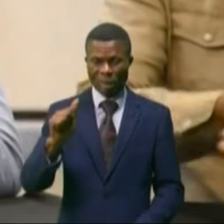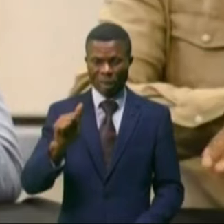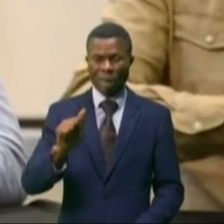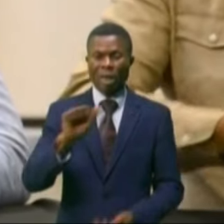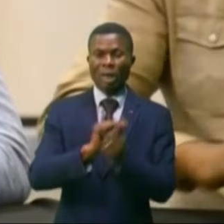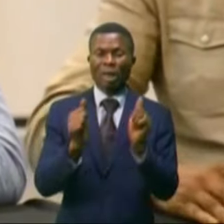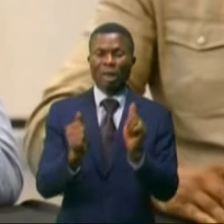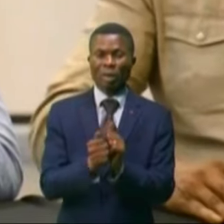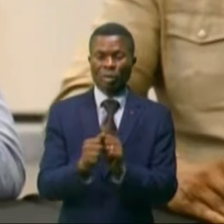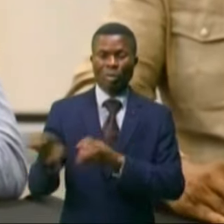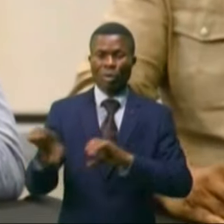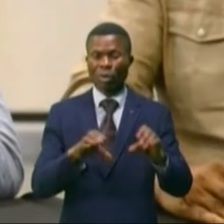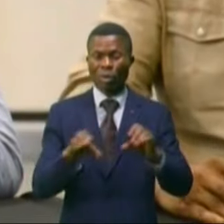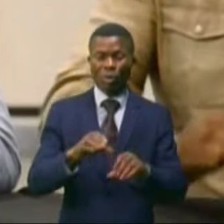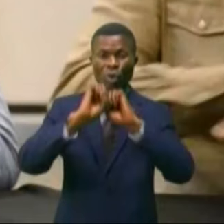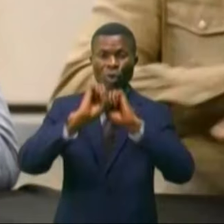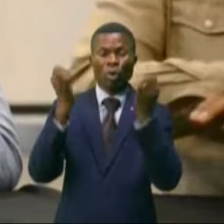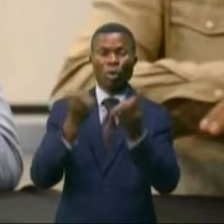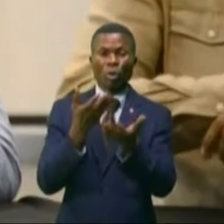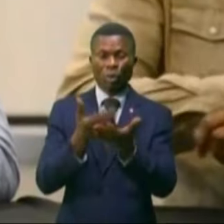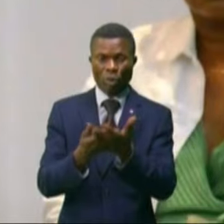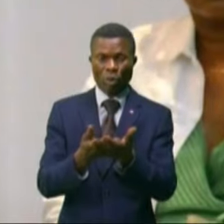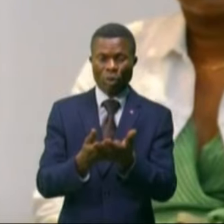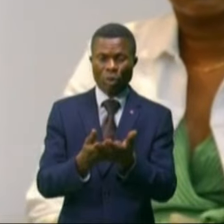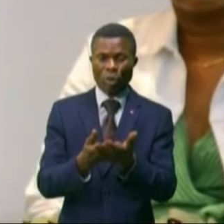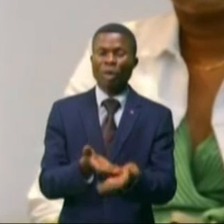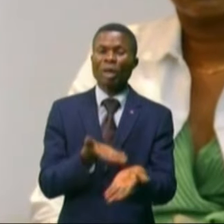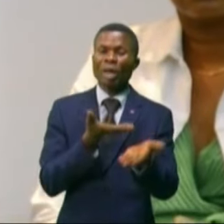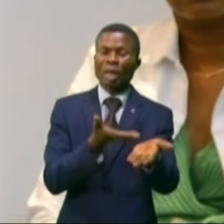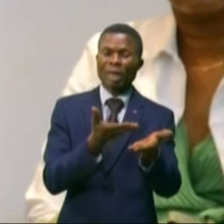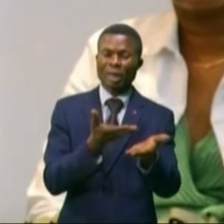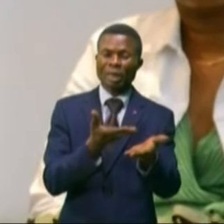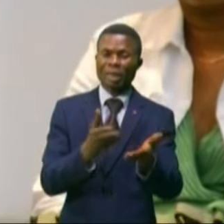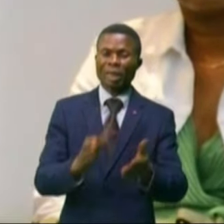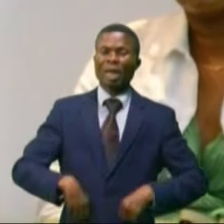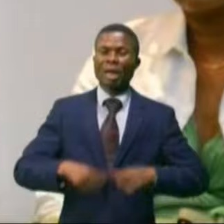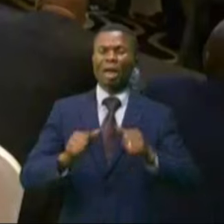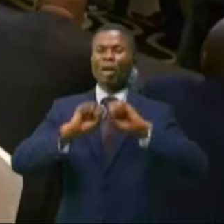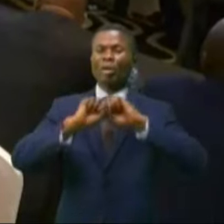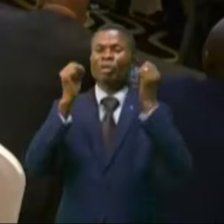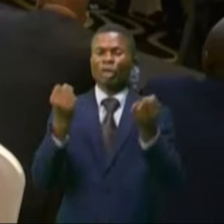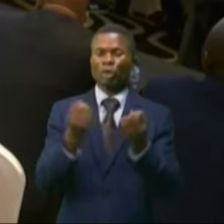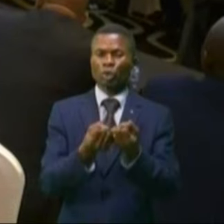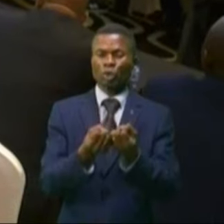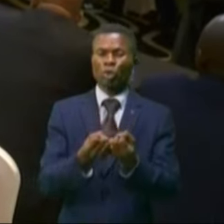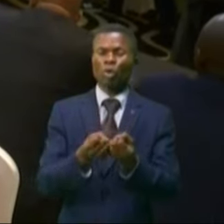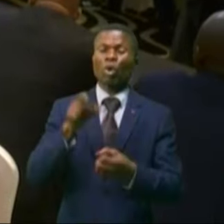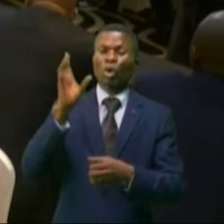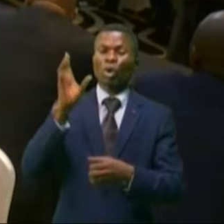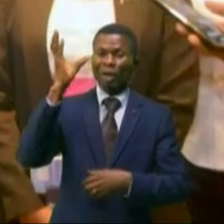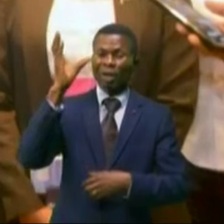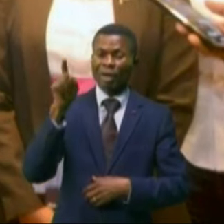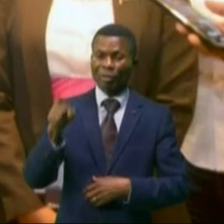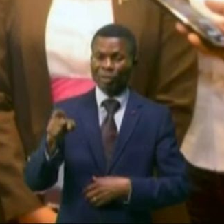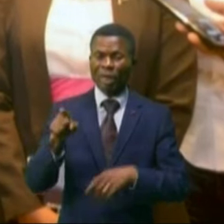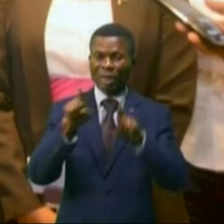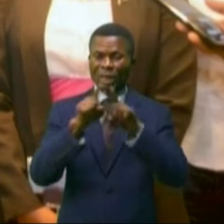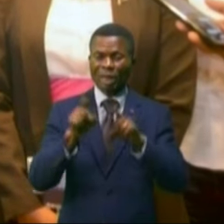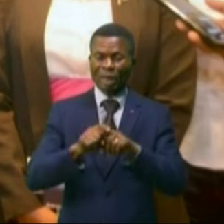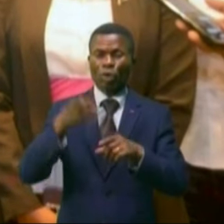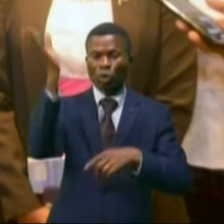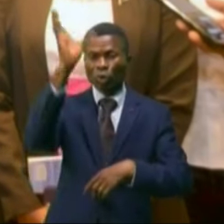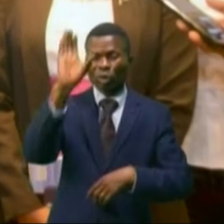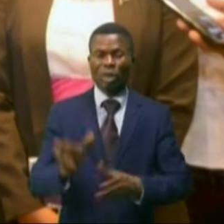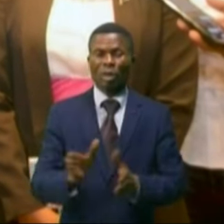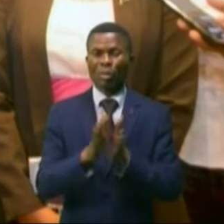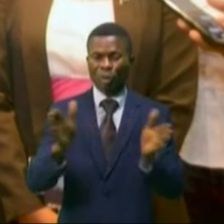de l'activité de Perenco doivent impacter le social de Moanda et du Congo central en général. Nous sommes partis du constat que le Congo